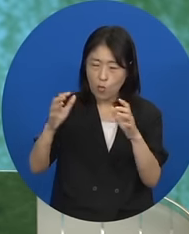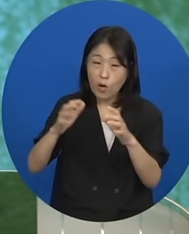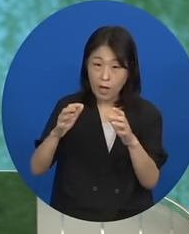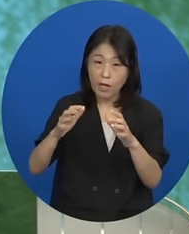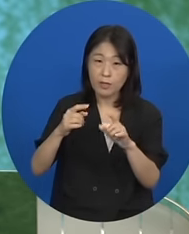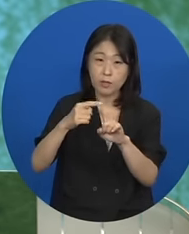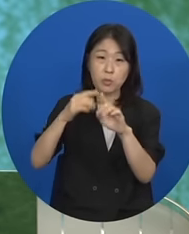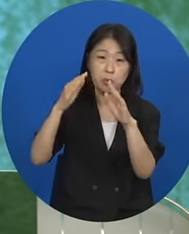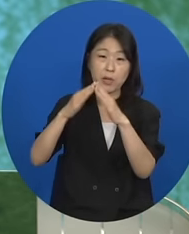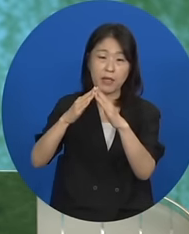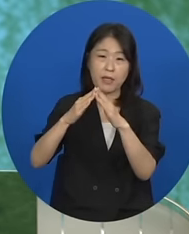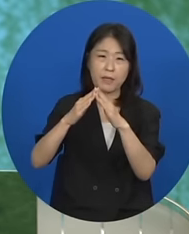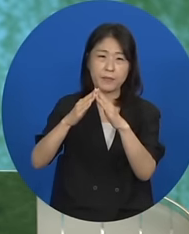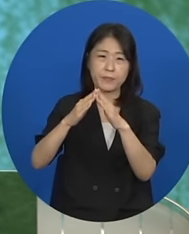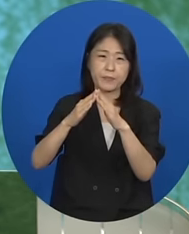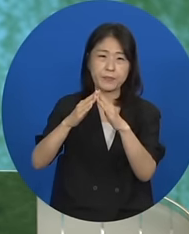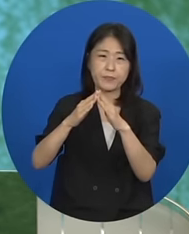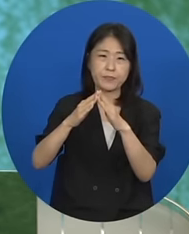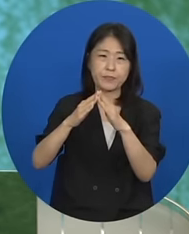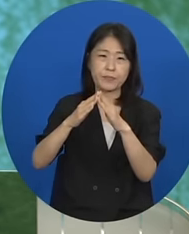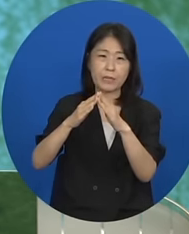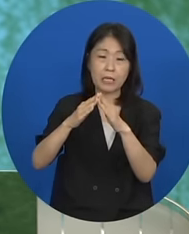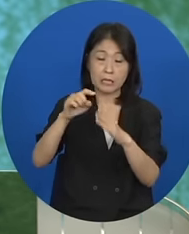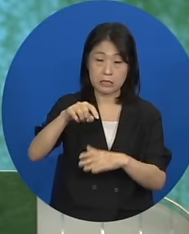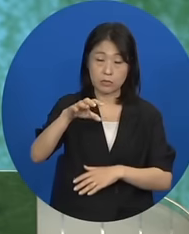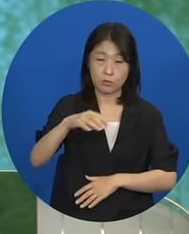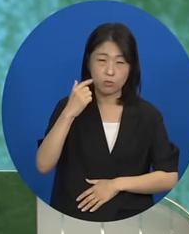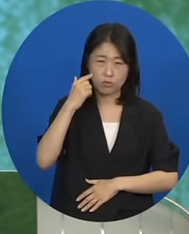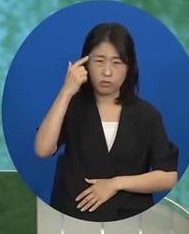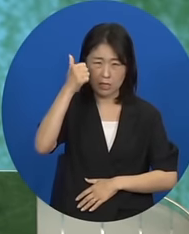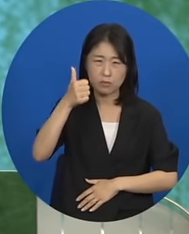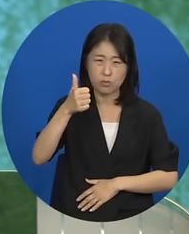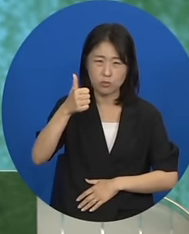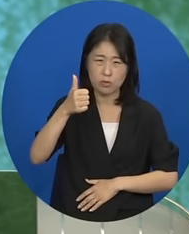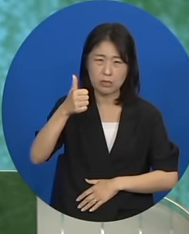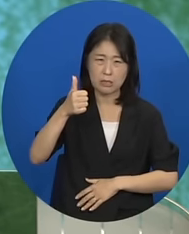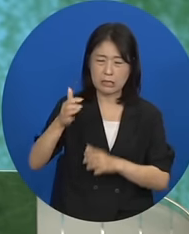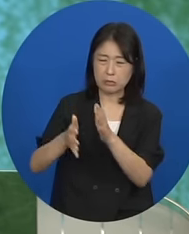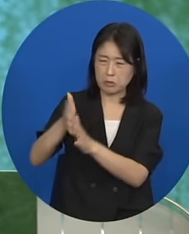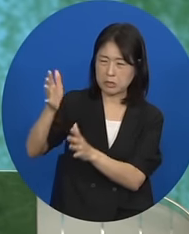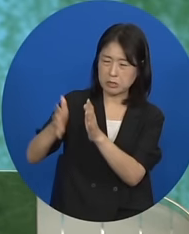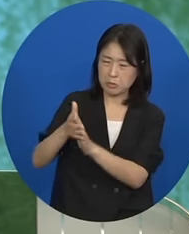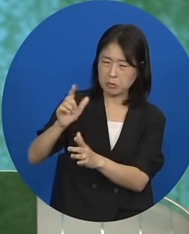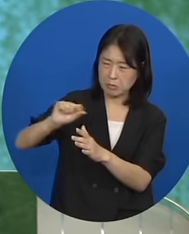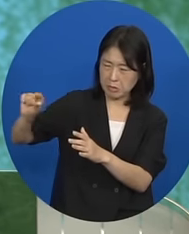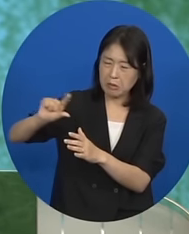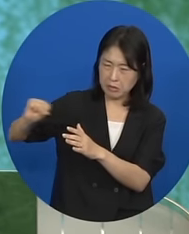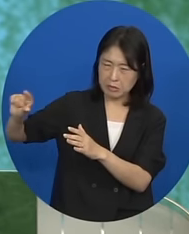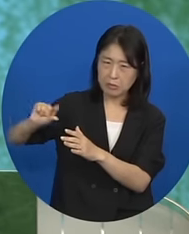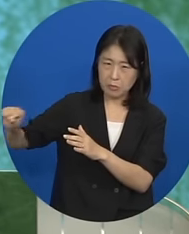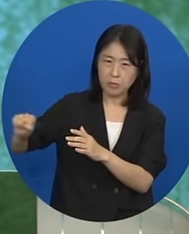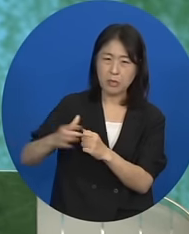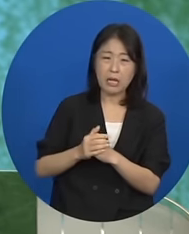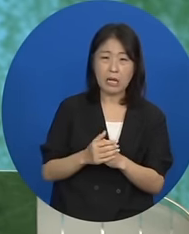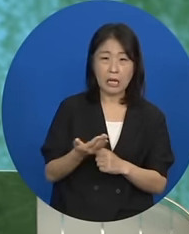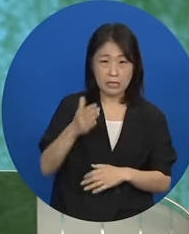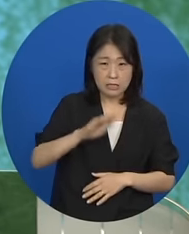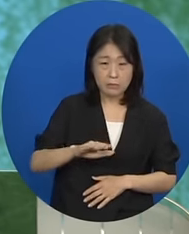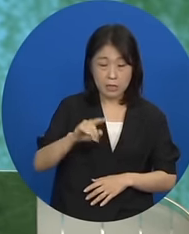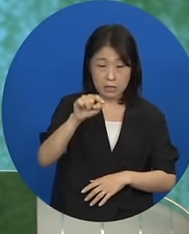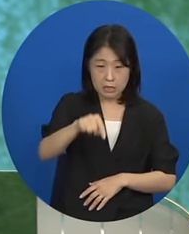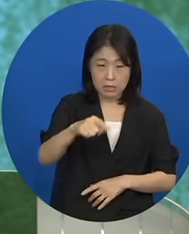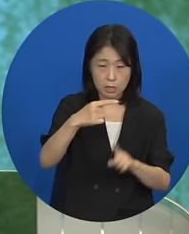얼마 없어요 이제 그 거기 계시는 목회자들도 점점 떠나가고 그 어렵게 거기에 떠나지 않고 목회하시는 분들이 계시는데 그